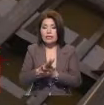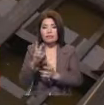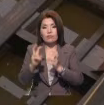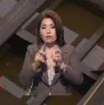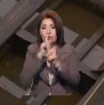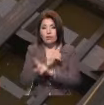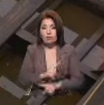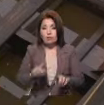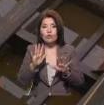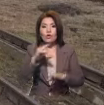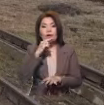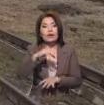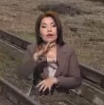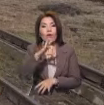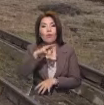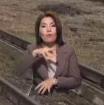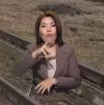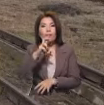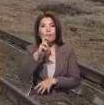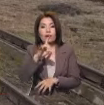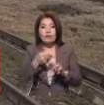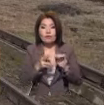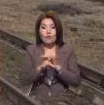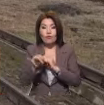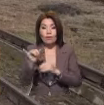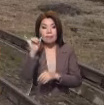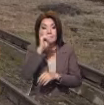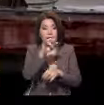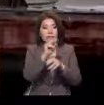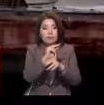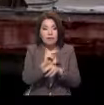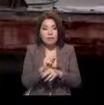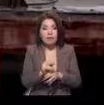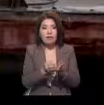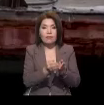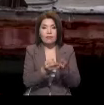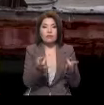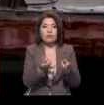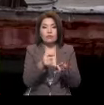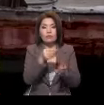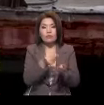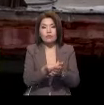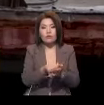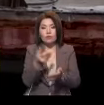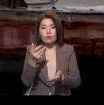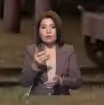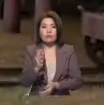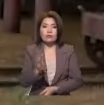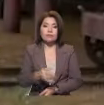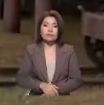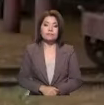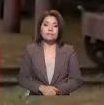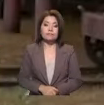жоқ. Тек Ресейдің омбы қаласына апаруға болады, бірақ кейінгі кезде ертістің таяздап кетуі бұлардың да жүрісіне кедергі болып тұр.